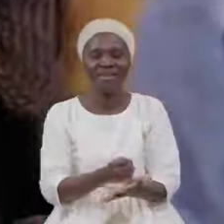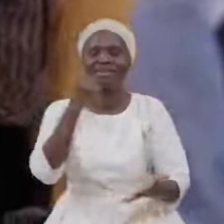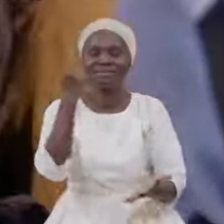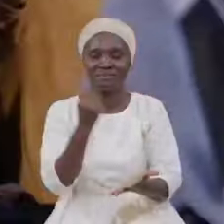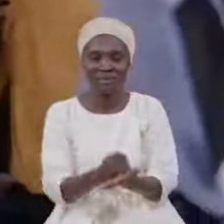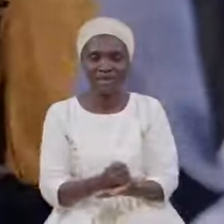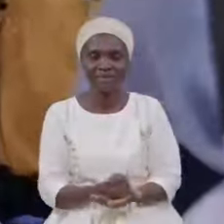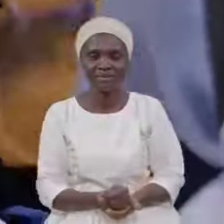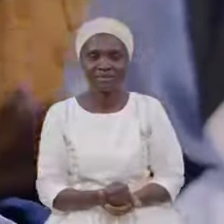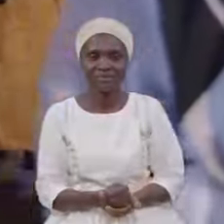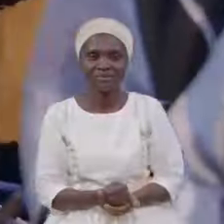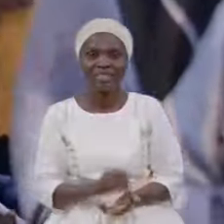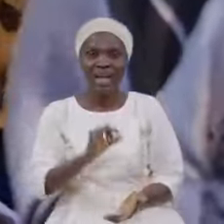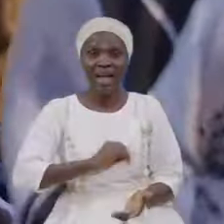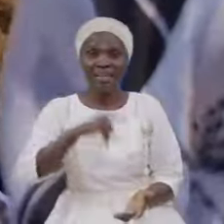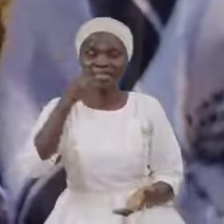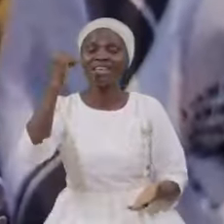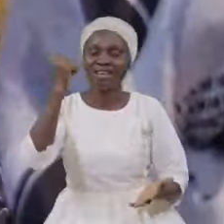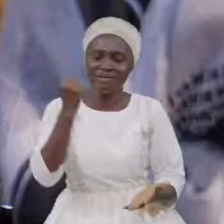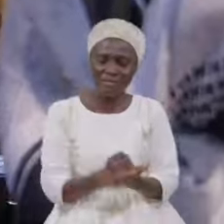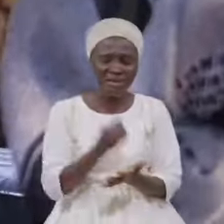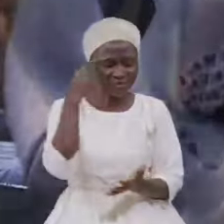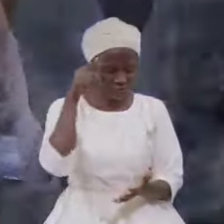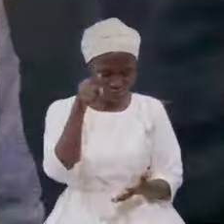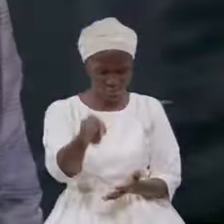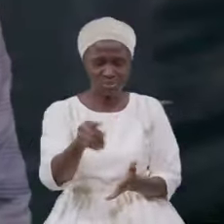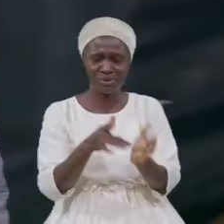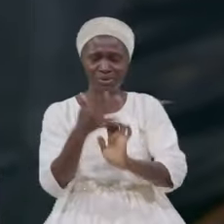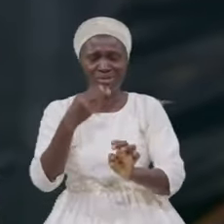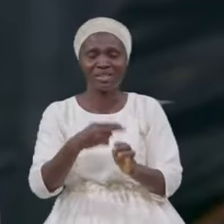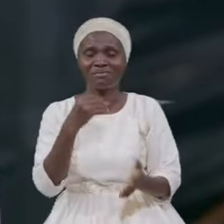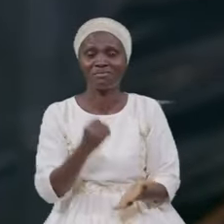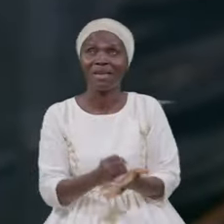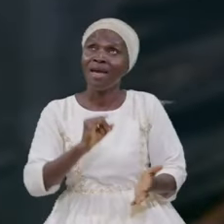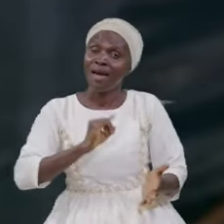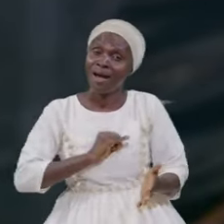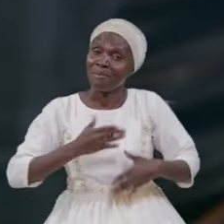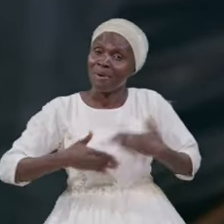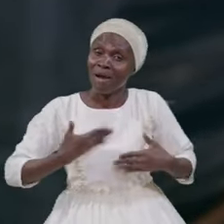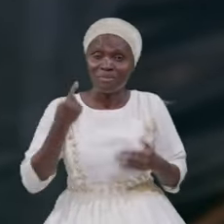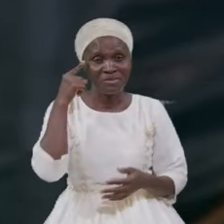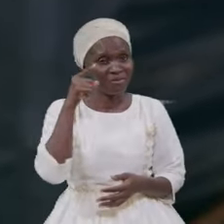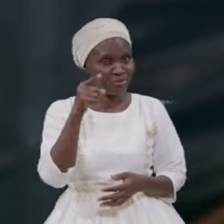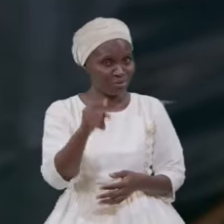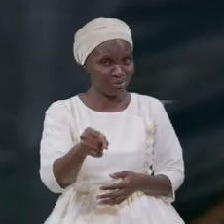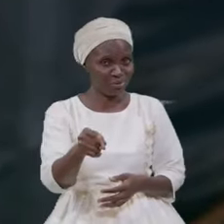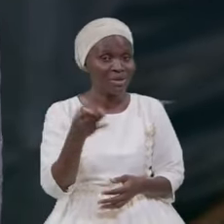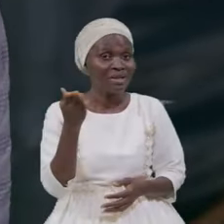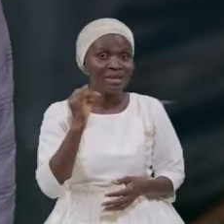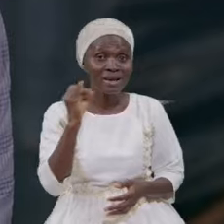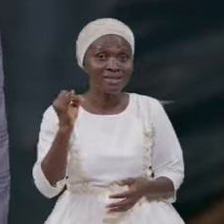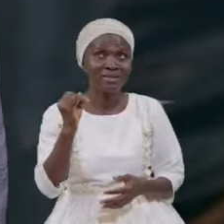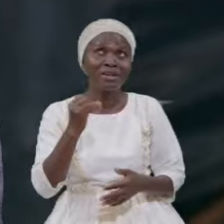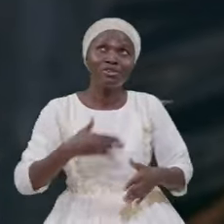amen pour toi. Je me réjouis pour toi. Il y a la joie au ciel pour